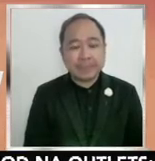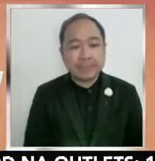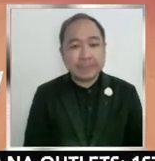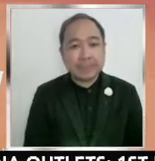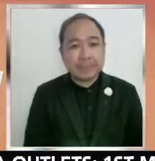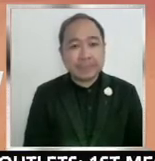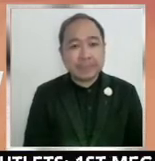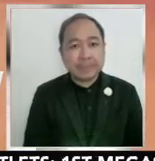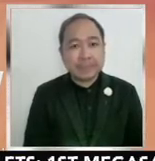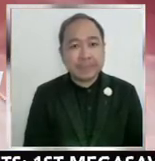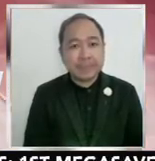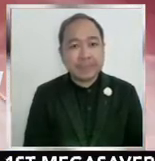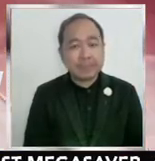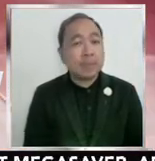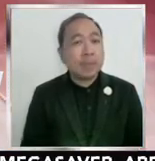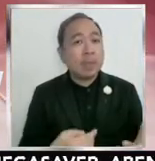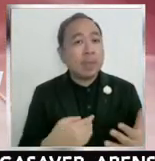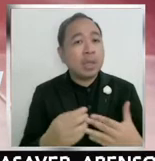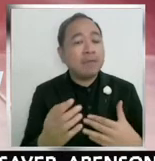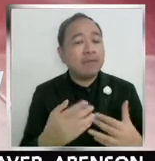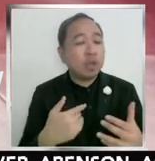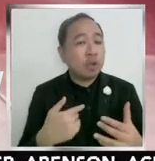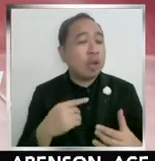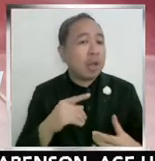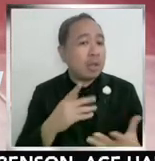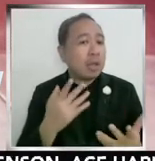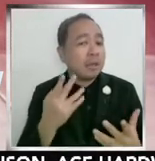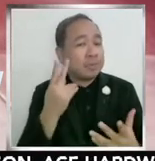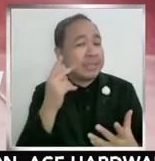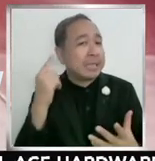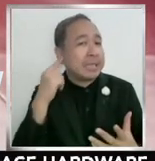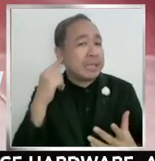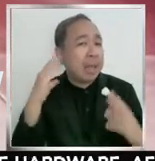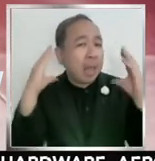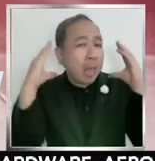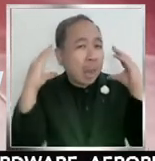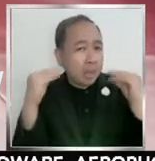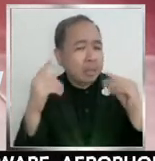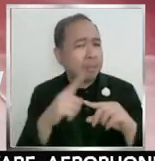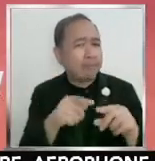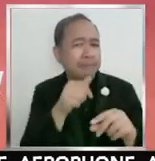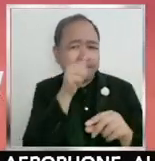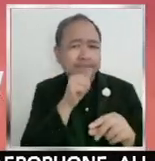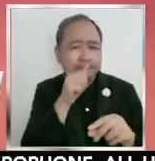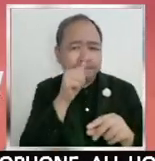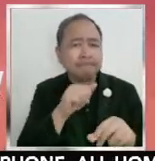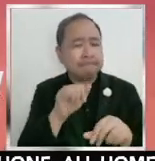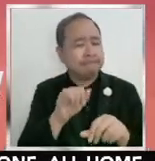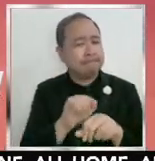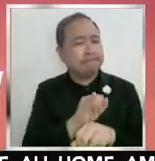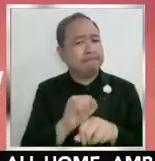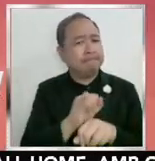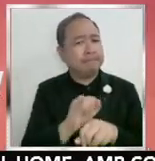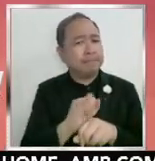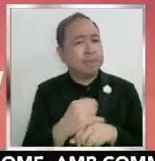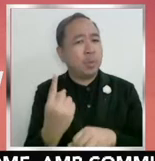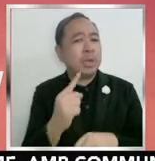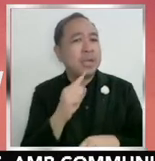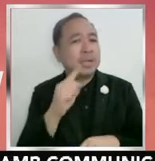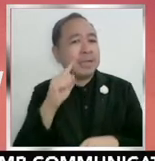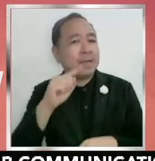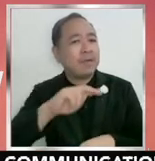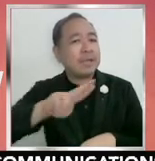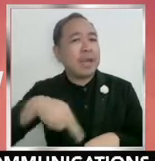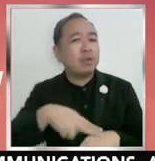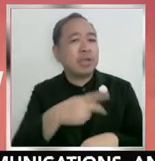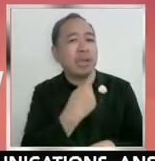Kapos man sa pandinig, sobra-sobra naman daw sa pagpupursige ng deaf national table tennis team